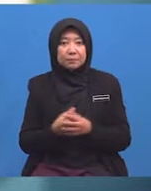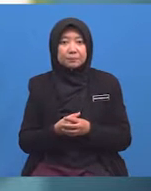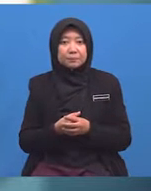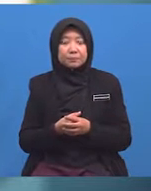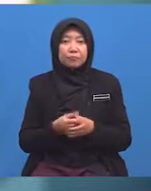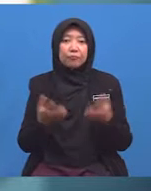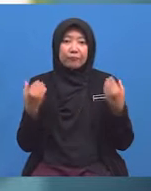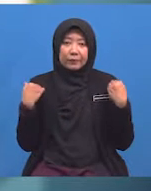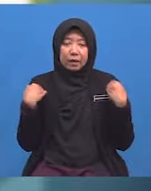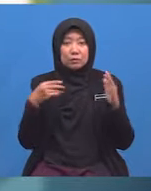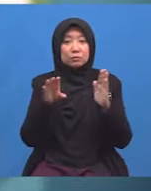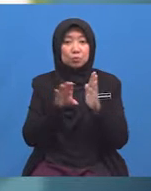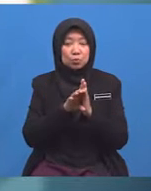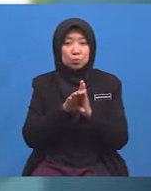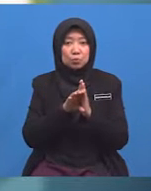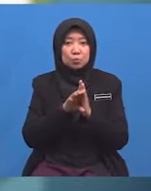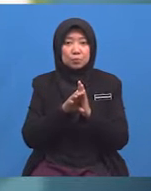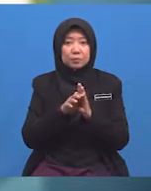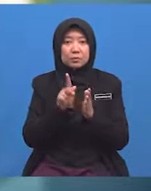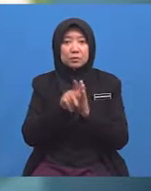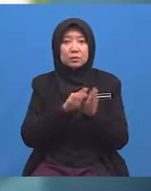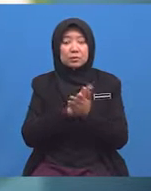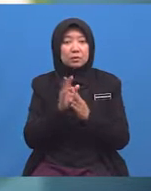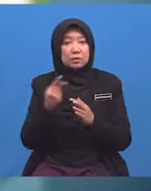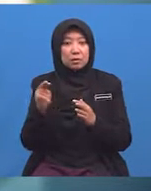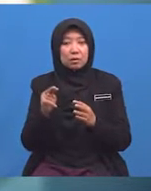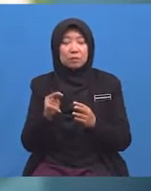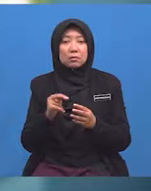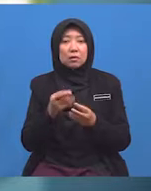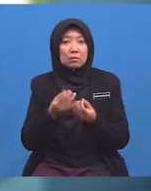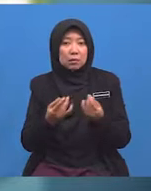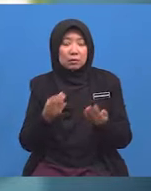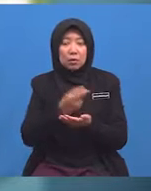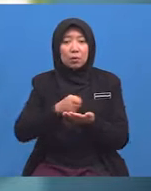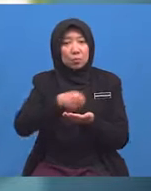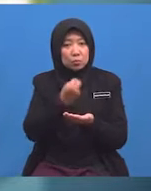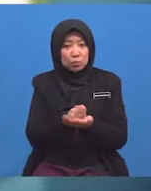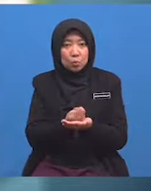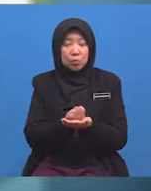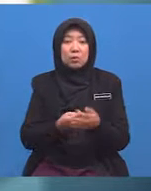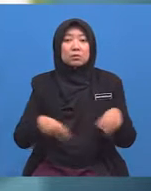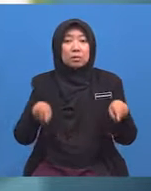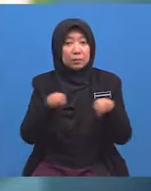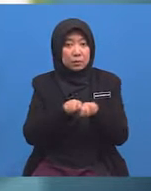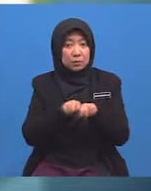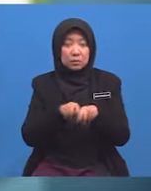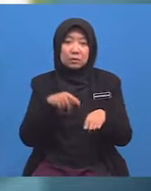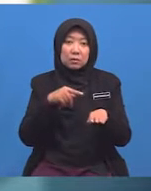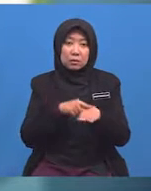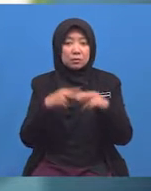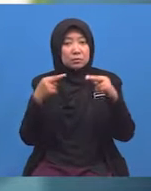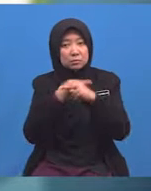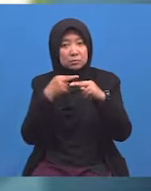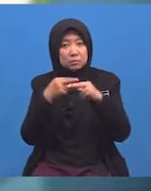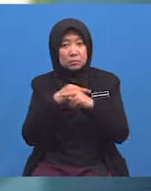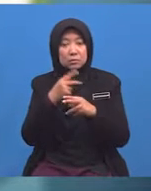Terdapat beberapa contoh kejadian tanah runtuh yang berlaku seperti di Lebuh